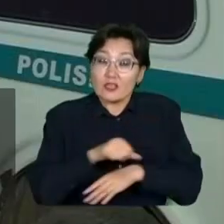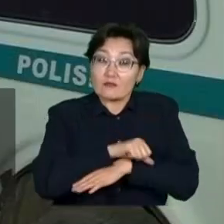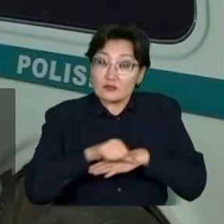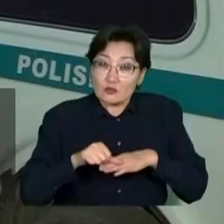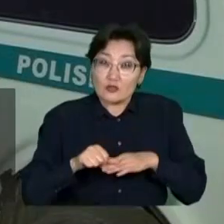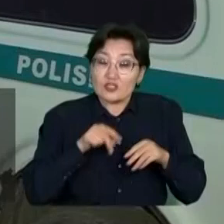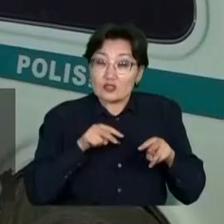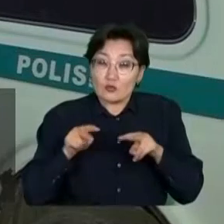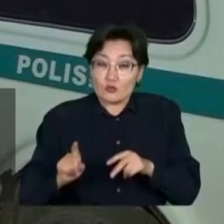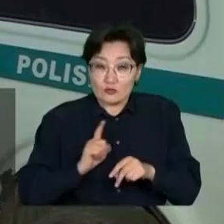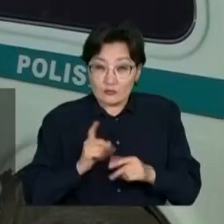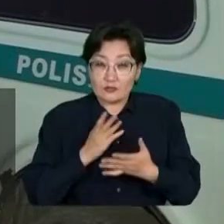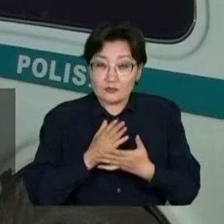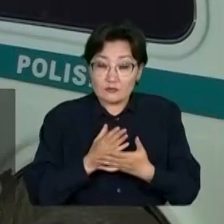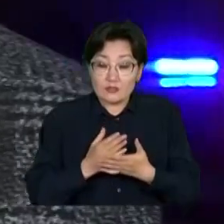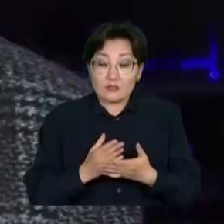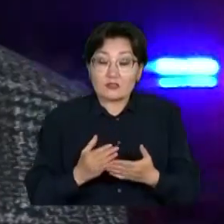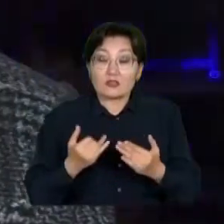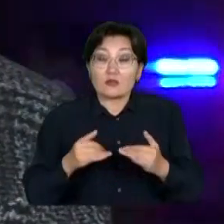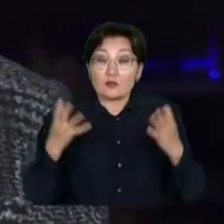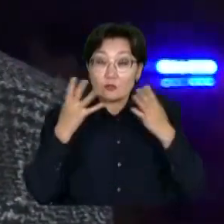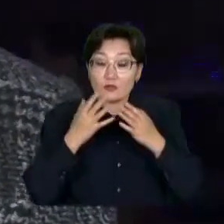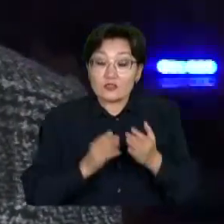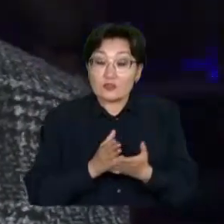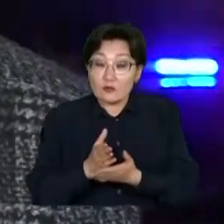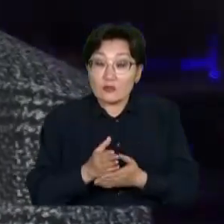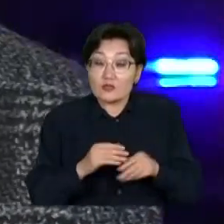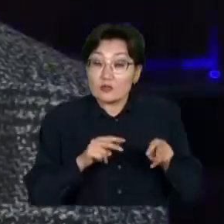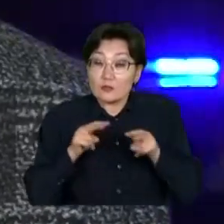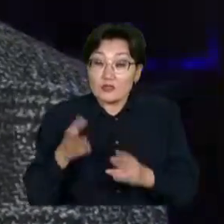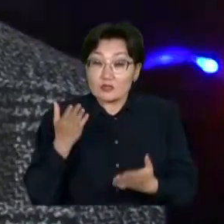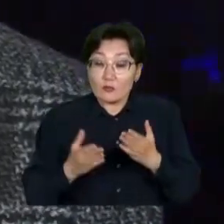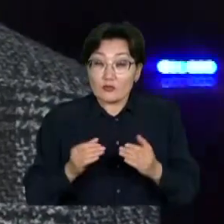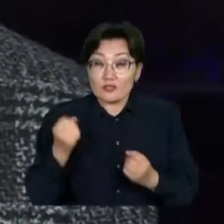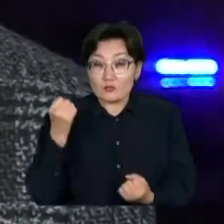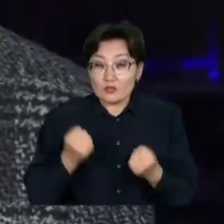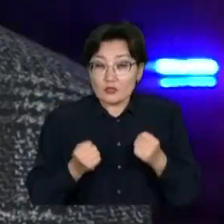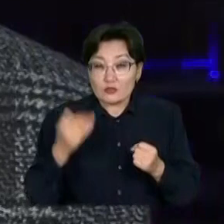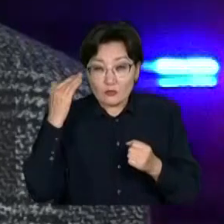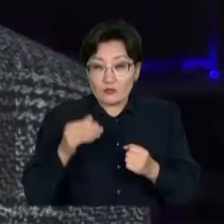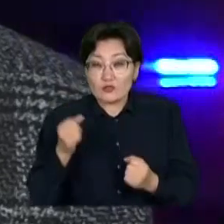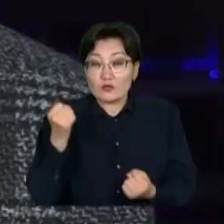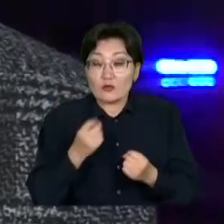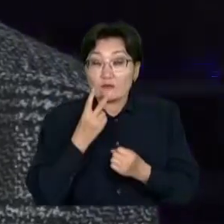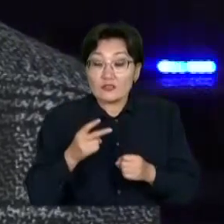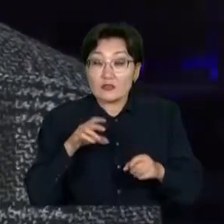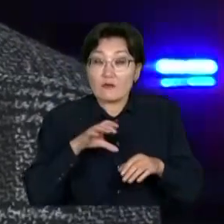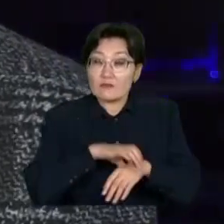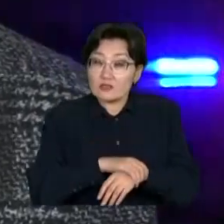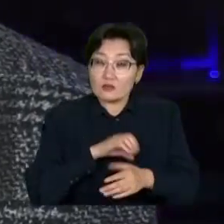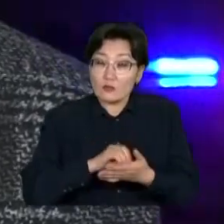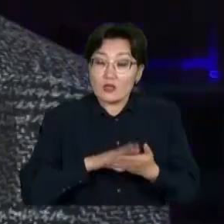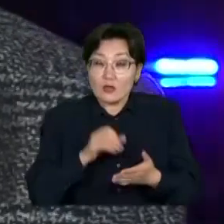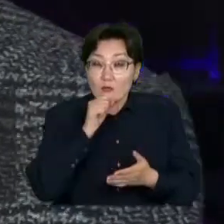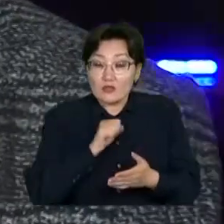села. Как стемнеет, выходим, патрулируем. Если проезжают незнакомые машины, фиксируем. Воры, скорее всего,